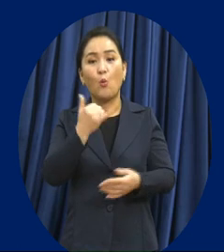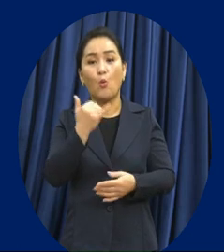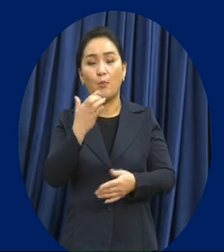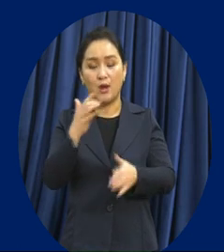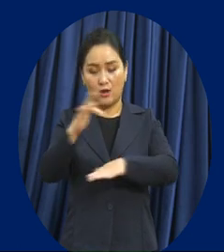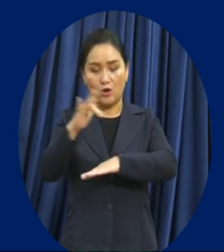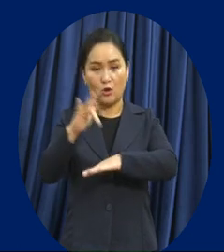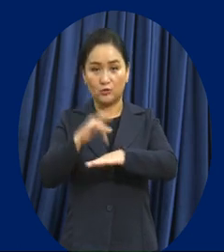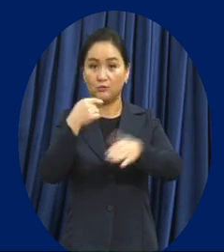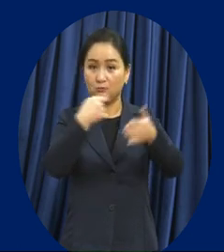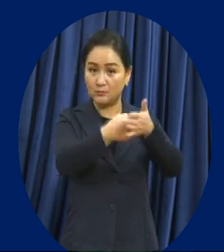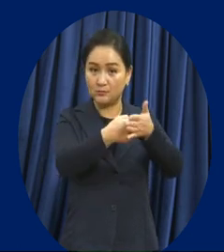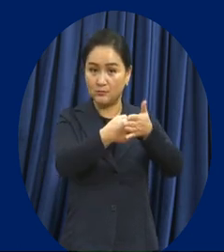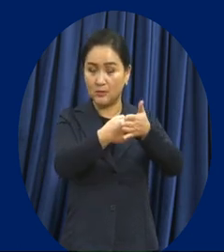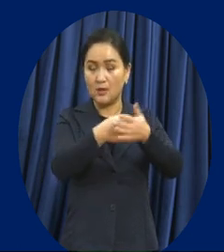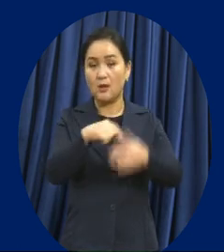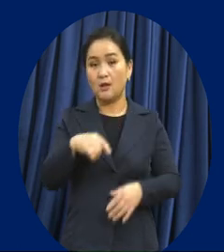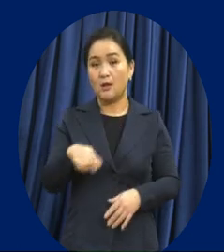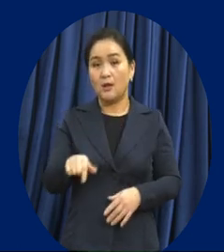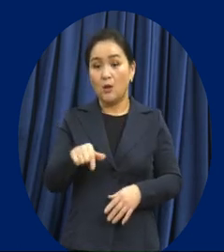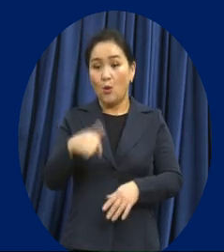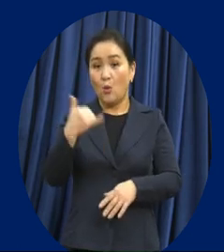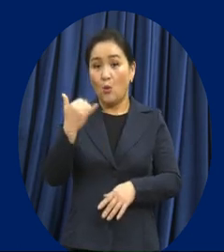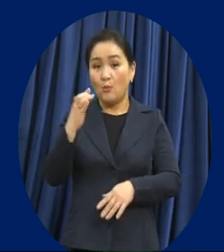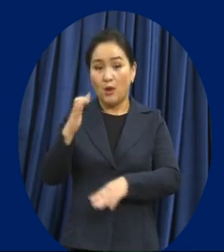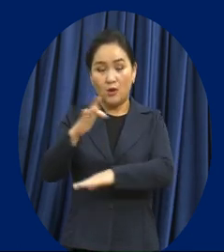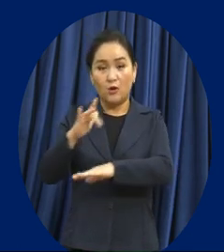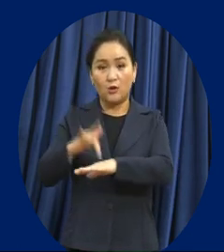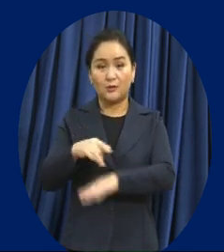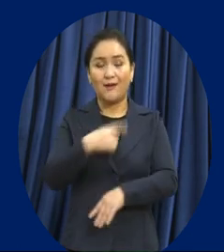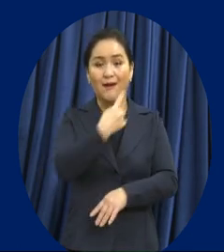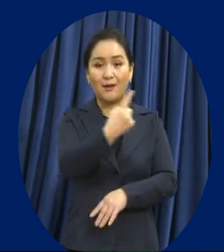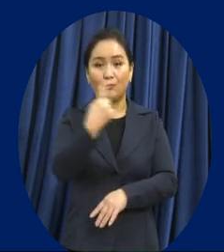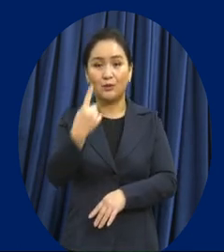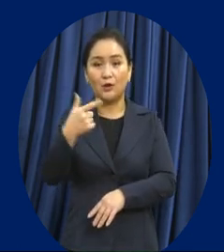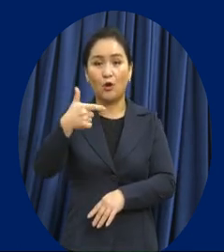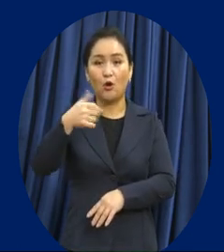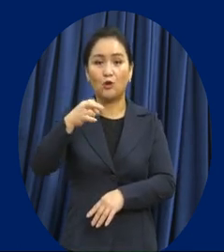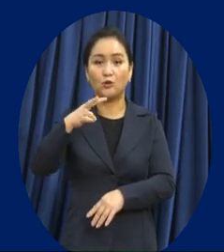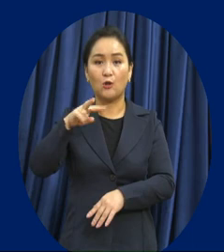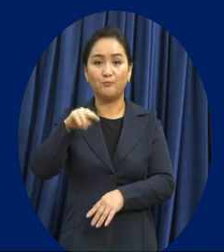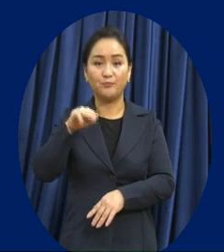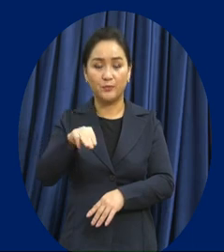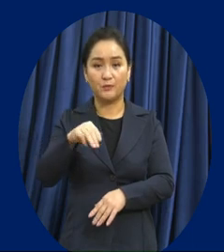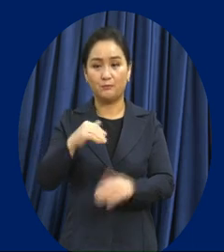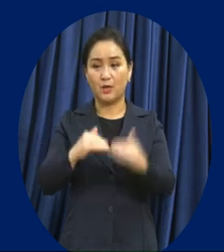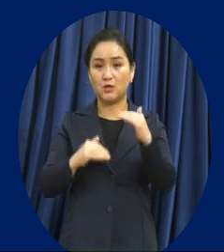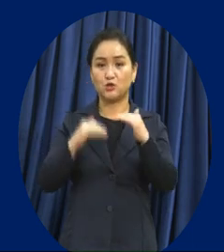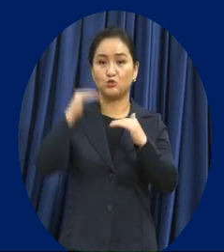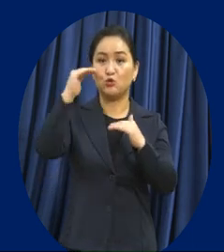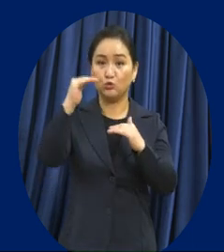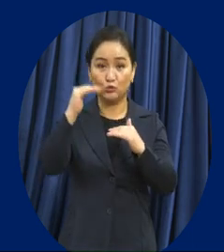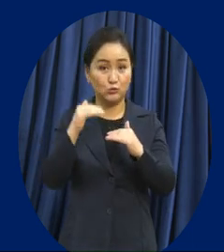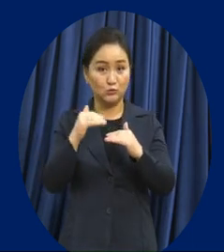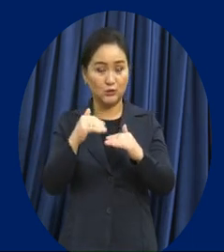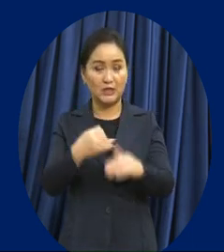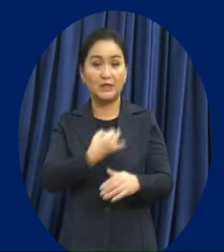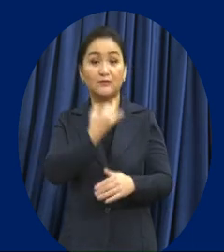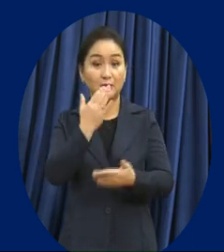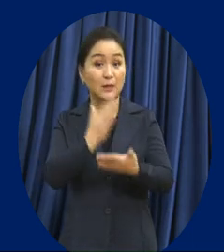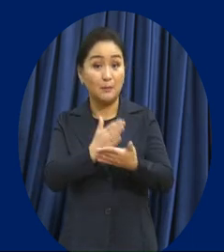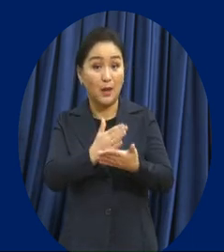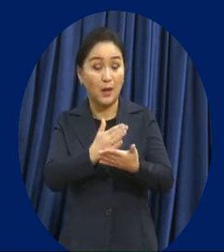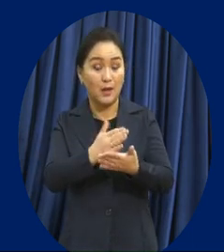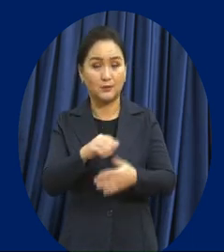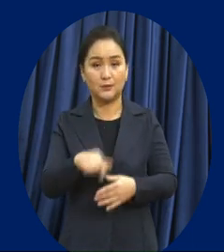бол гарсан. За, ингээд нийслэл Улаанбаатар хотын хэмжээнд 11 голомт өндөр идэвхтэй байна. За, ингээд